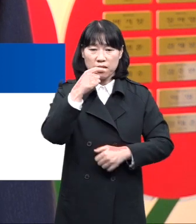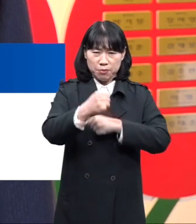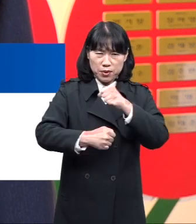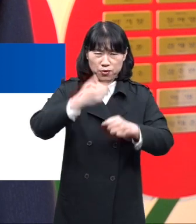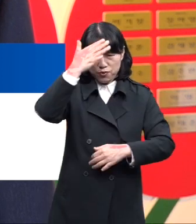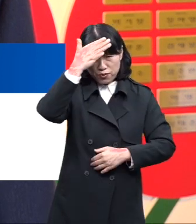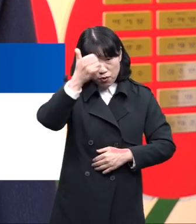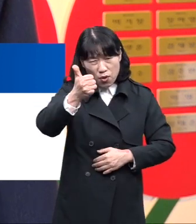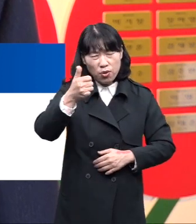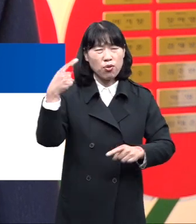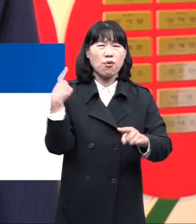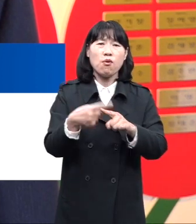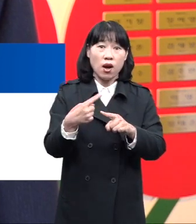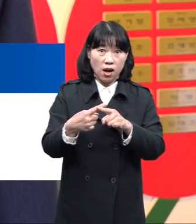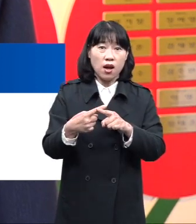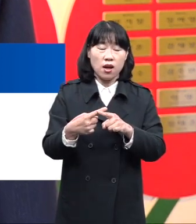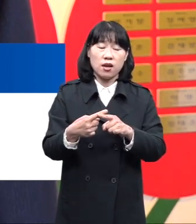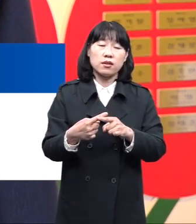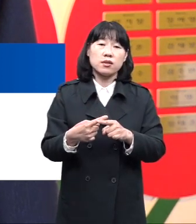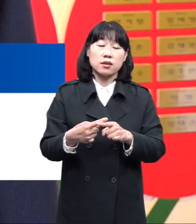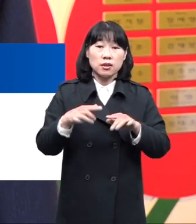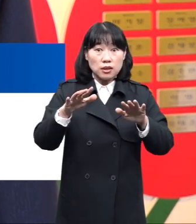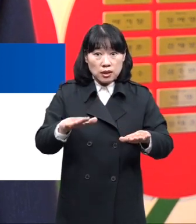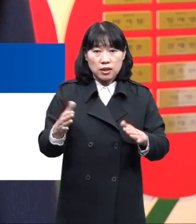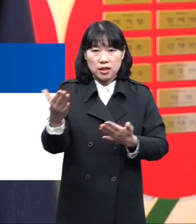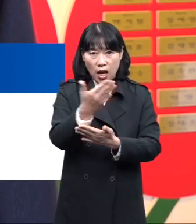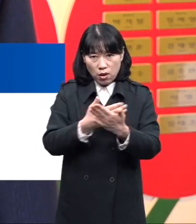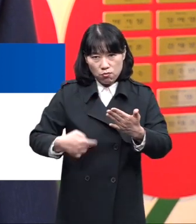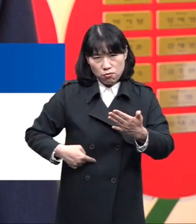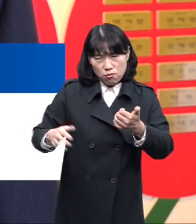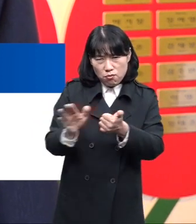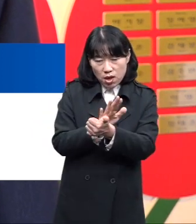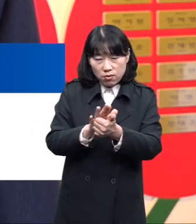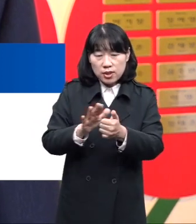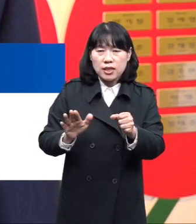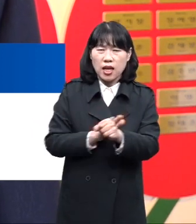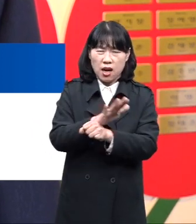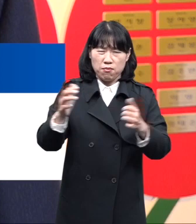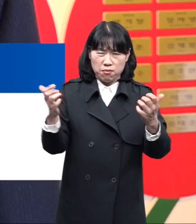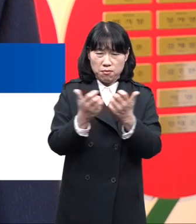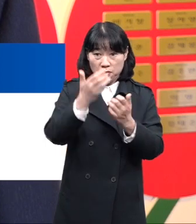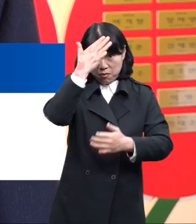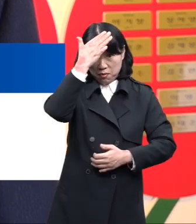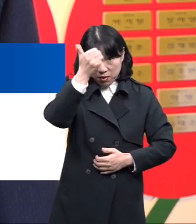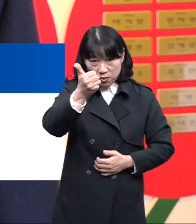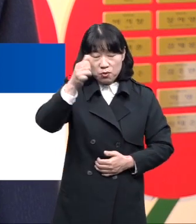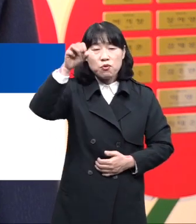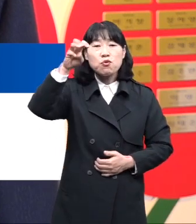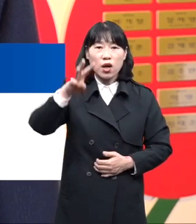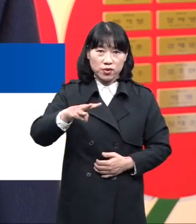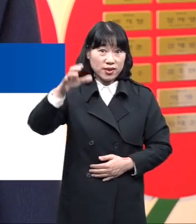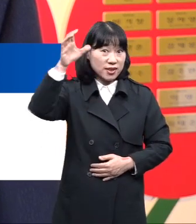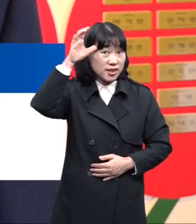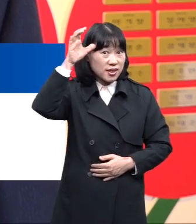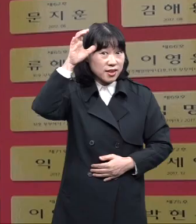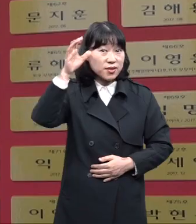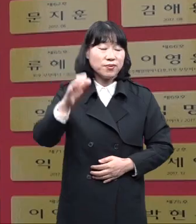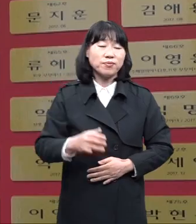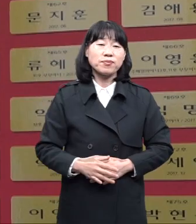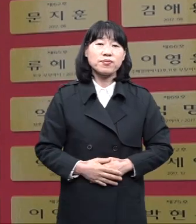민주주의의 수도라고 해도 과언이 아닌데 이제 나눔과 배려와 사랑의 수도가 광주가 되지 않을까 이렇게 생각을